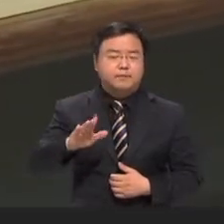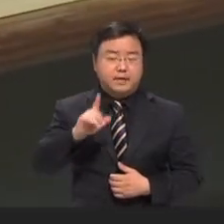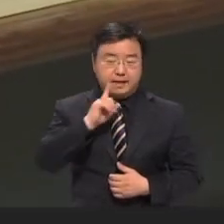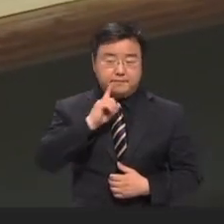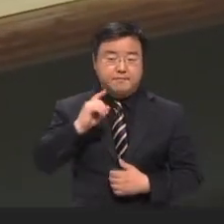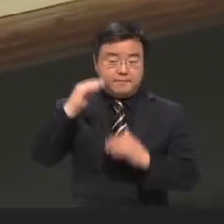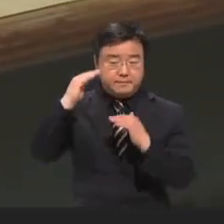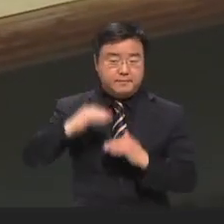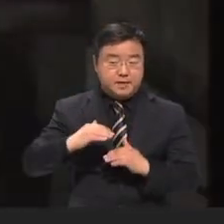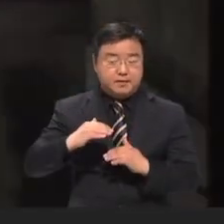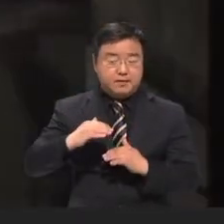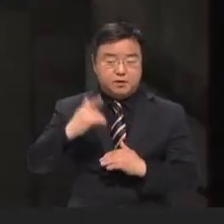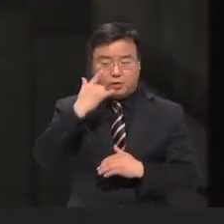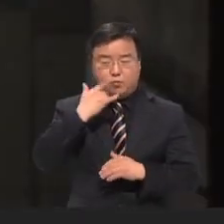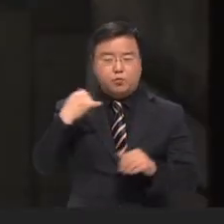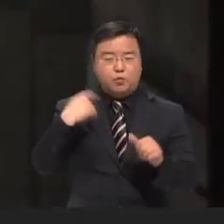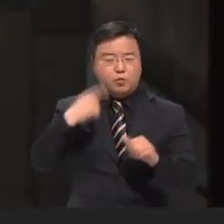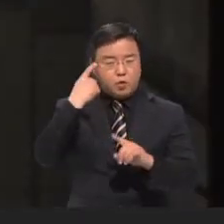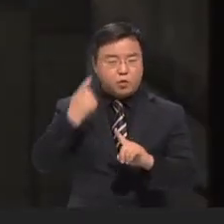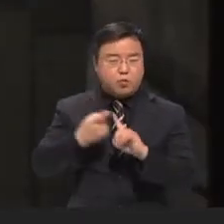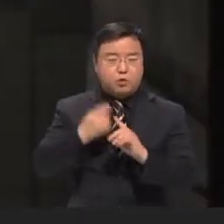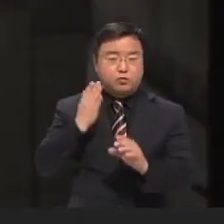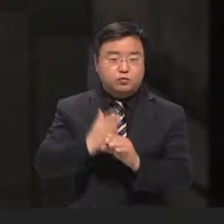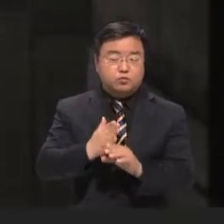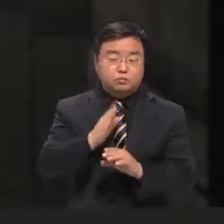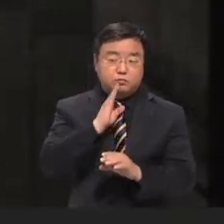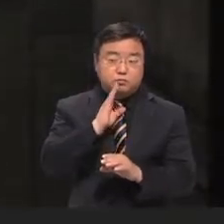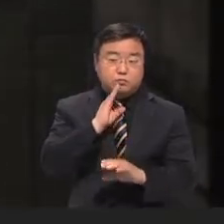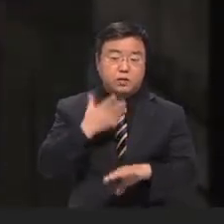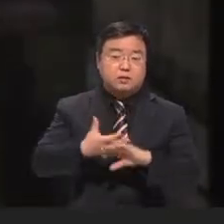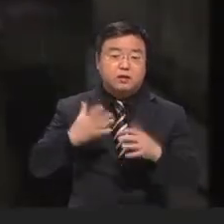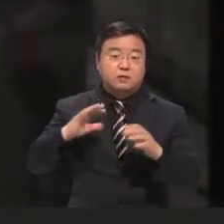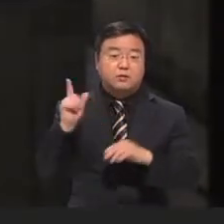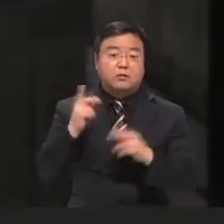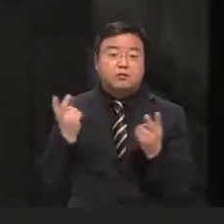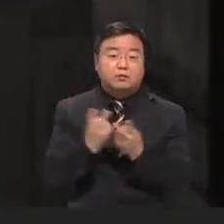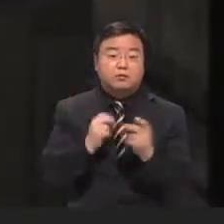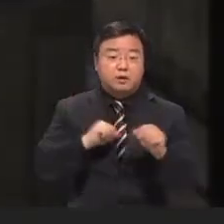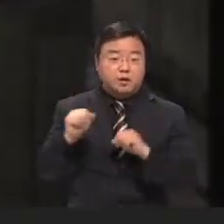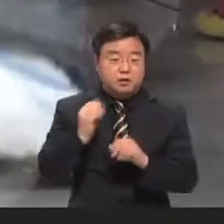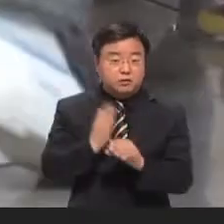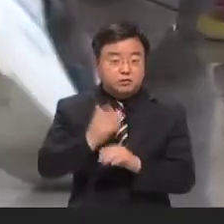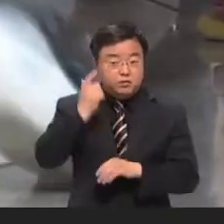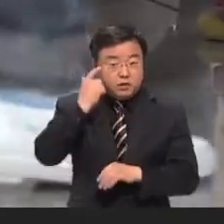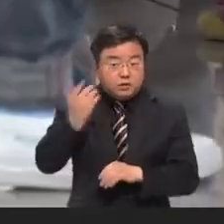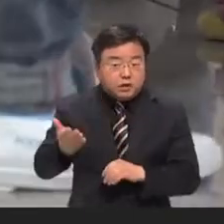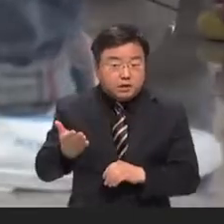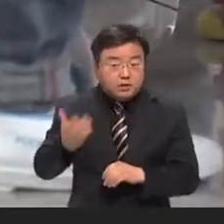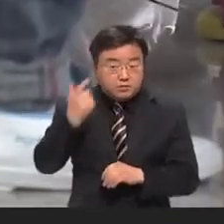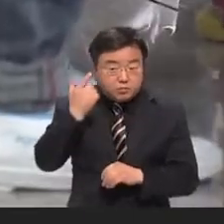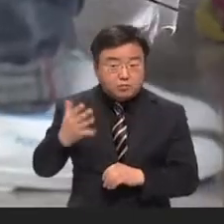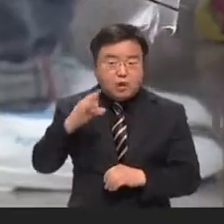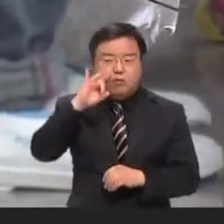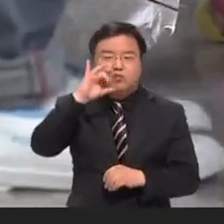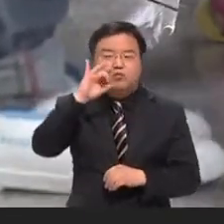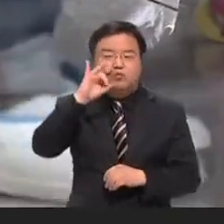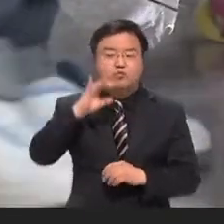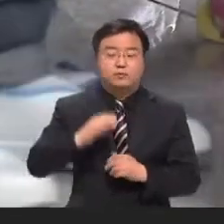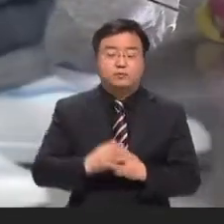부모 교육이 화두로 떠오르면서 그러면 해외에서는 부모 교육을 어떻게 하고 있냐 이런 질문이 좀 나올 수